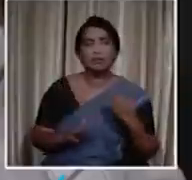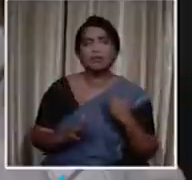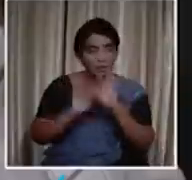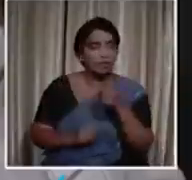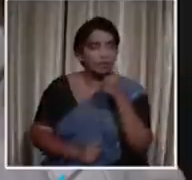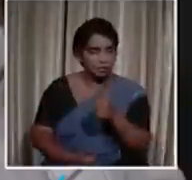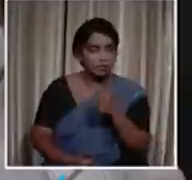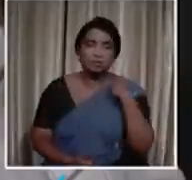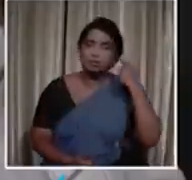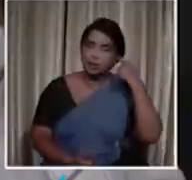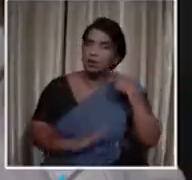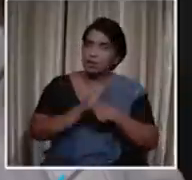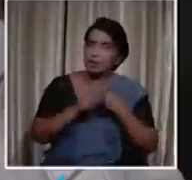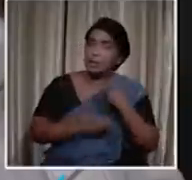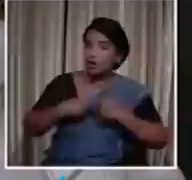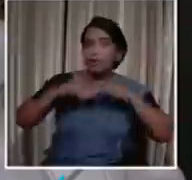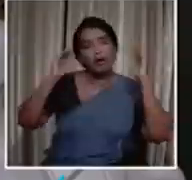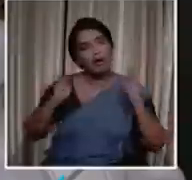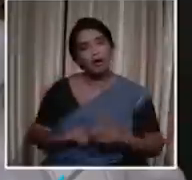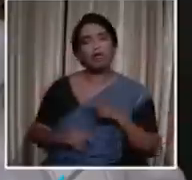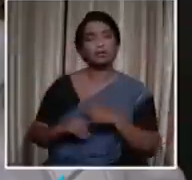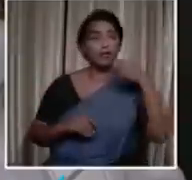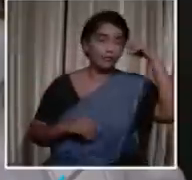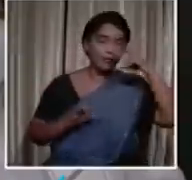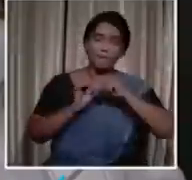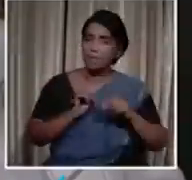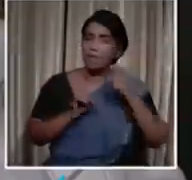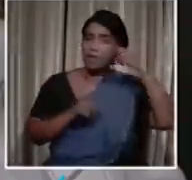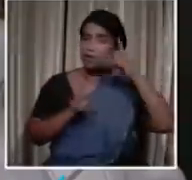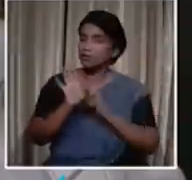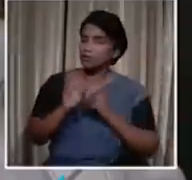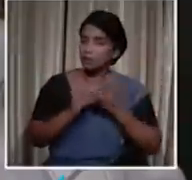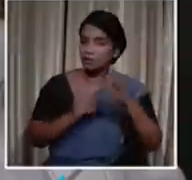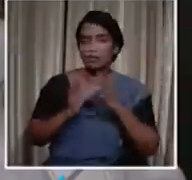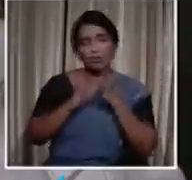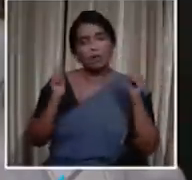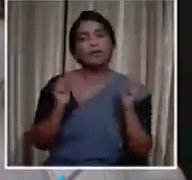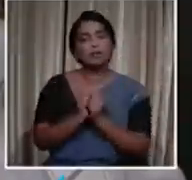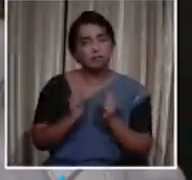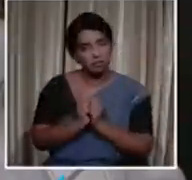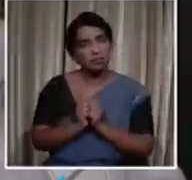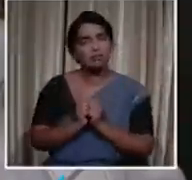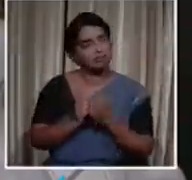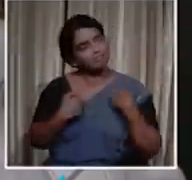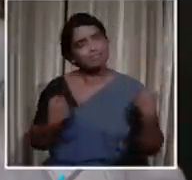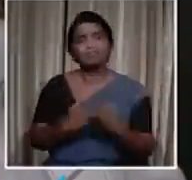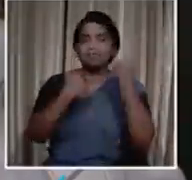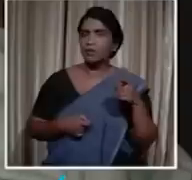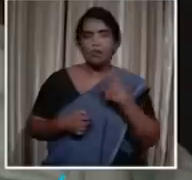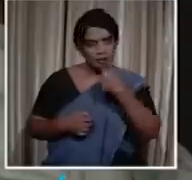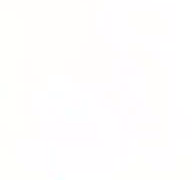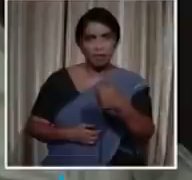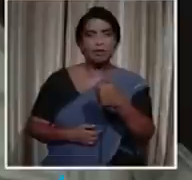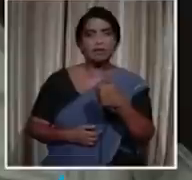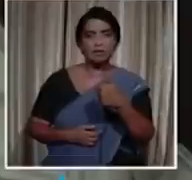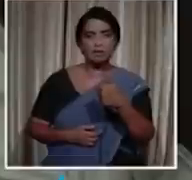ඉන්න තාක්කල් මේ රටේ උත්පාදන වියදම අඩු කරන්න විදුලි බලය අඛණ්ඩව ලබා දෙන්න ගන්න පුළුවන් පියවරක් තියෙනවා නම් ඒකට හැප්පෙන්න ඕන තරක් එක හැප්පෙන සූදානම්